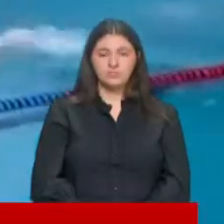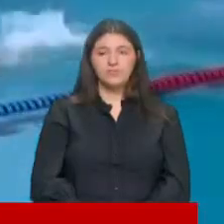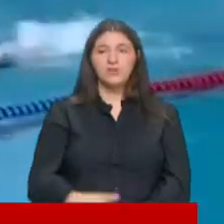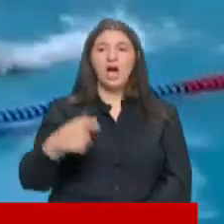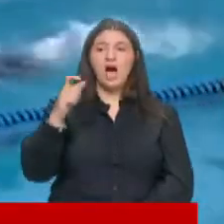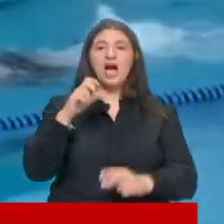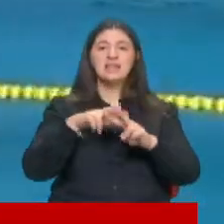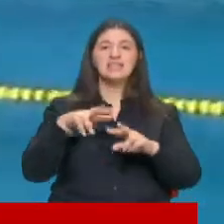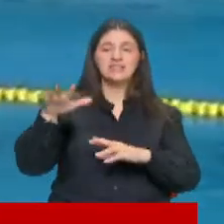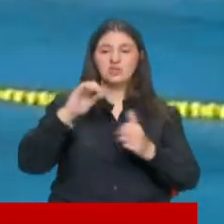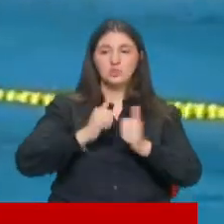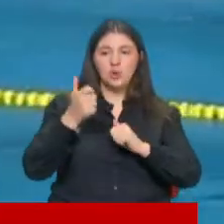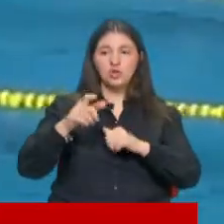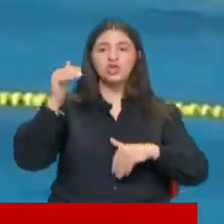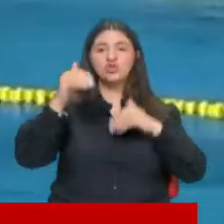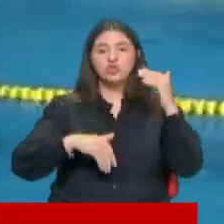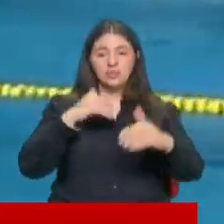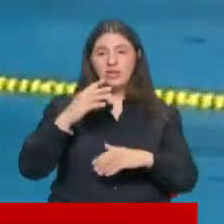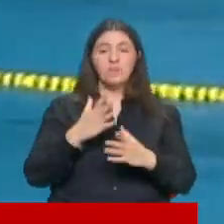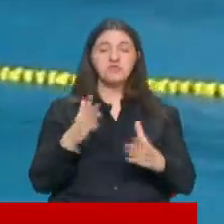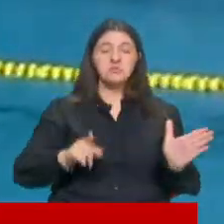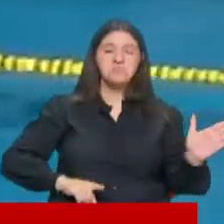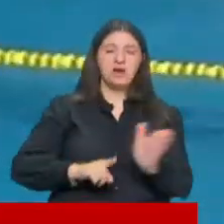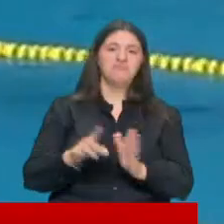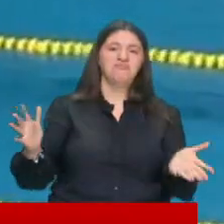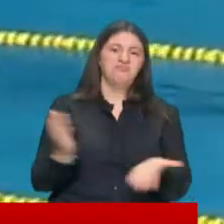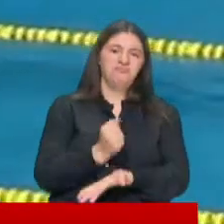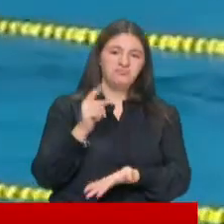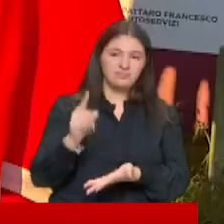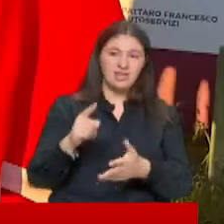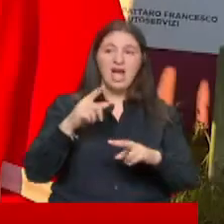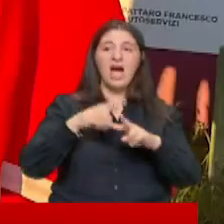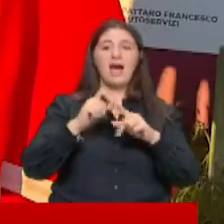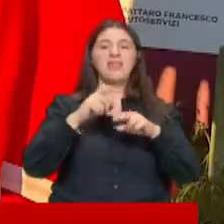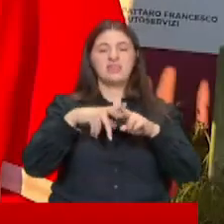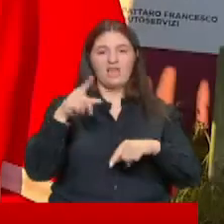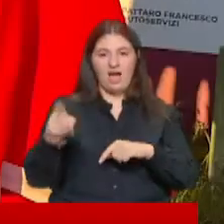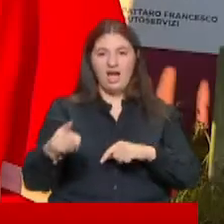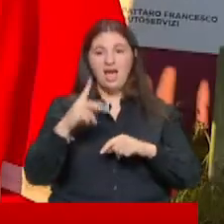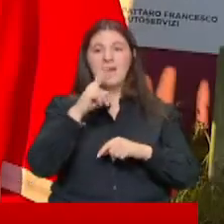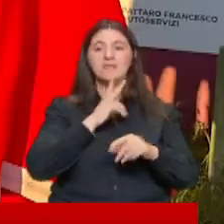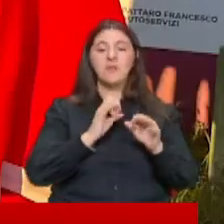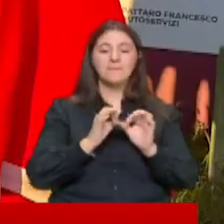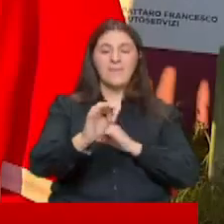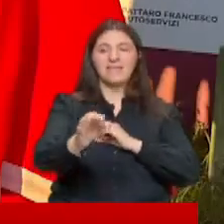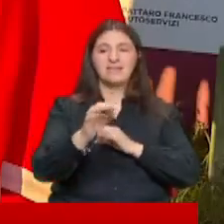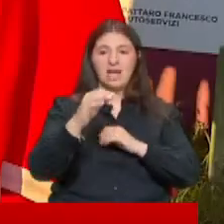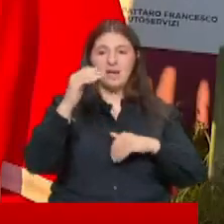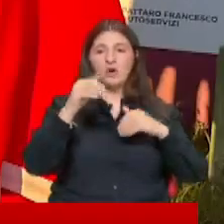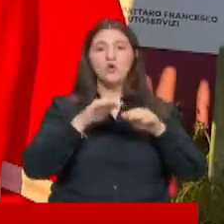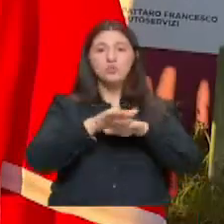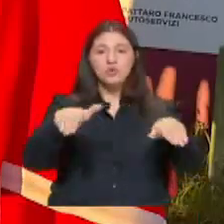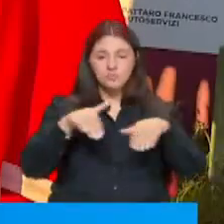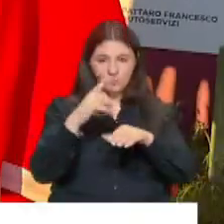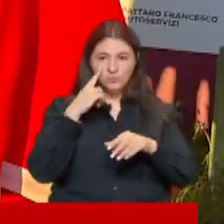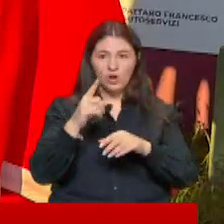ay yıldızlı sporcularımız yüzme branşında büyük bir başarıya imza attı Ada Zehra anlatıcı 200 metre kurbağalamada altın